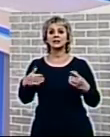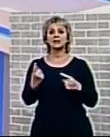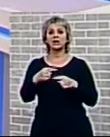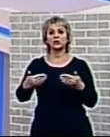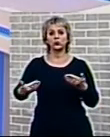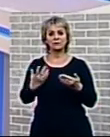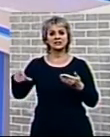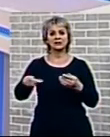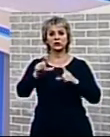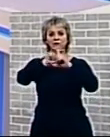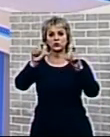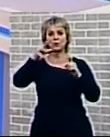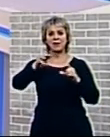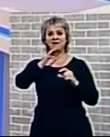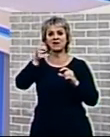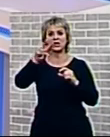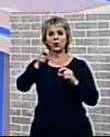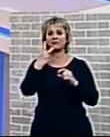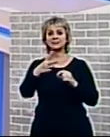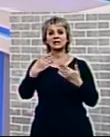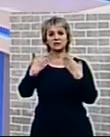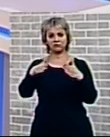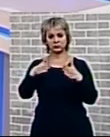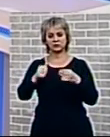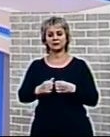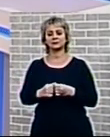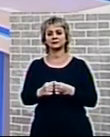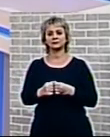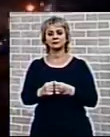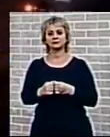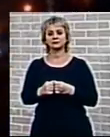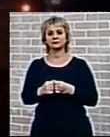Здравствуйте, это новости на Дону, в студии Мария Филинкова. Смотрите в выпуске.